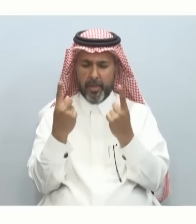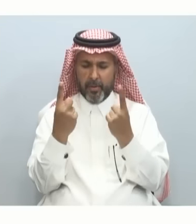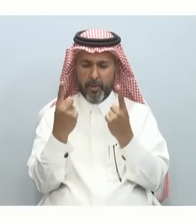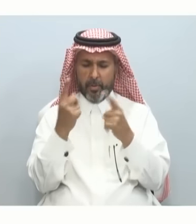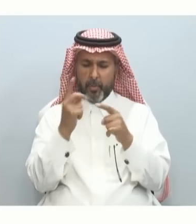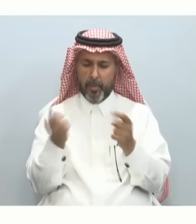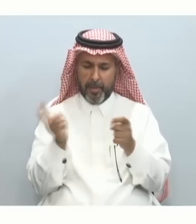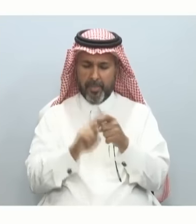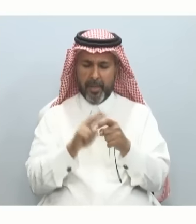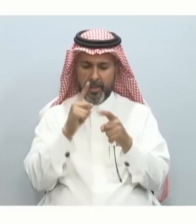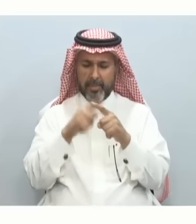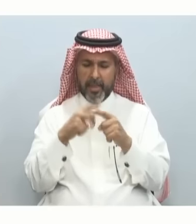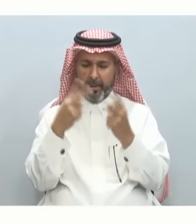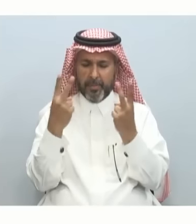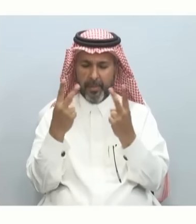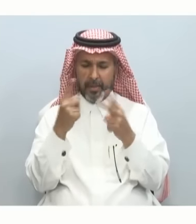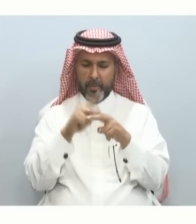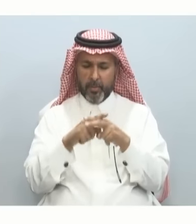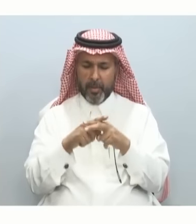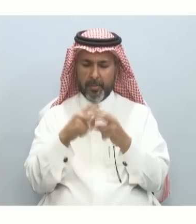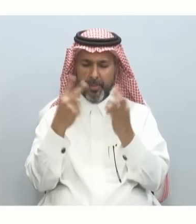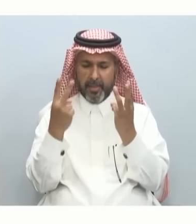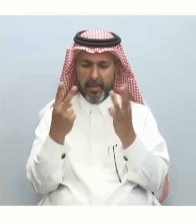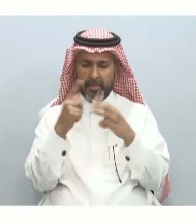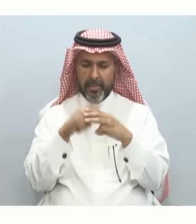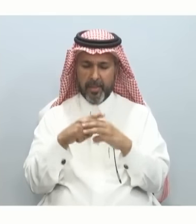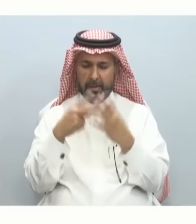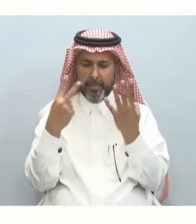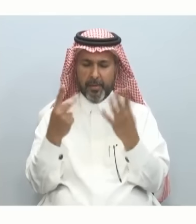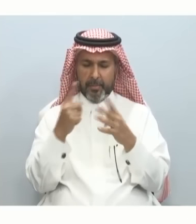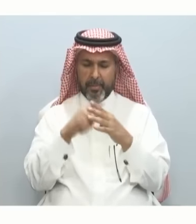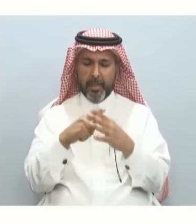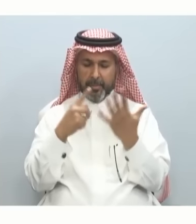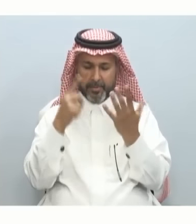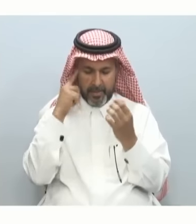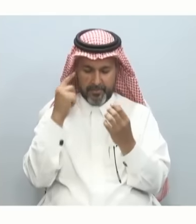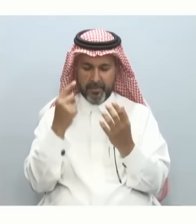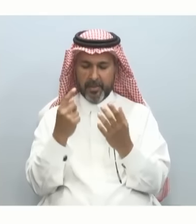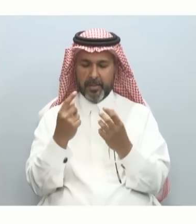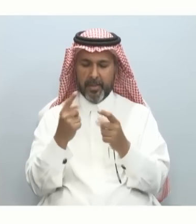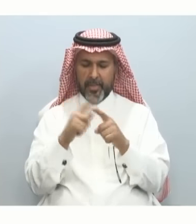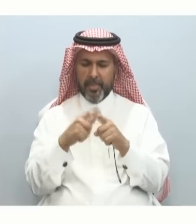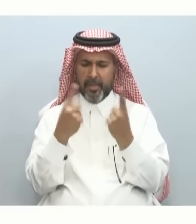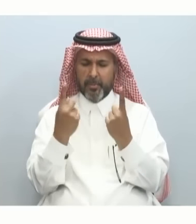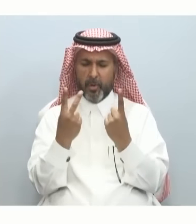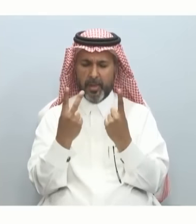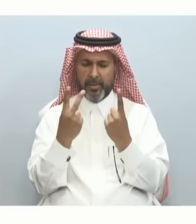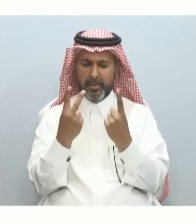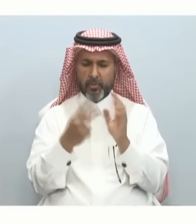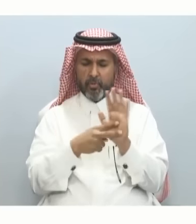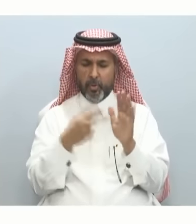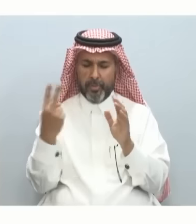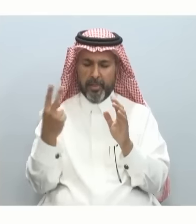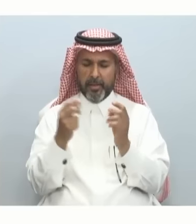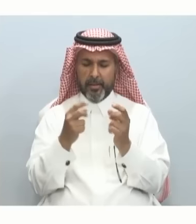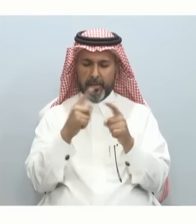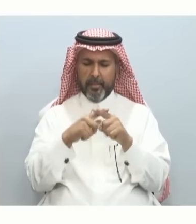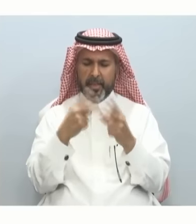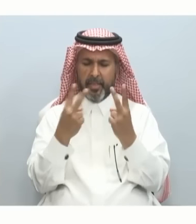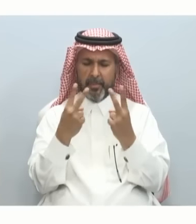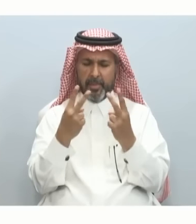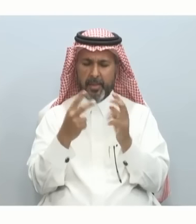ومن ثم في ثلاثه ومن ثم في اربعه ومن ثم في خمسه اذا اثنين ضرب واحد اثنين طيب يا ابطال اثنين ضرب